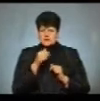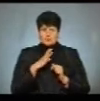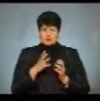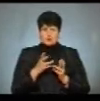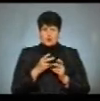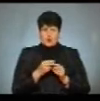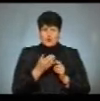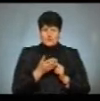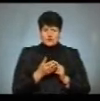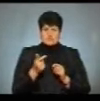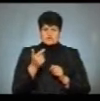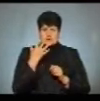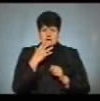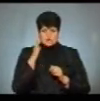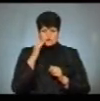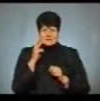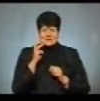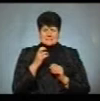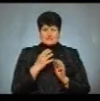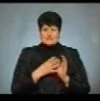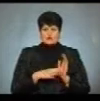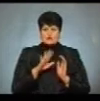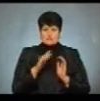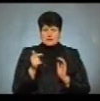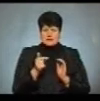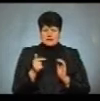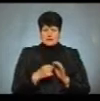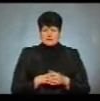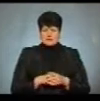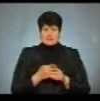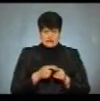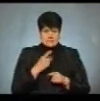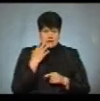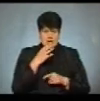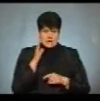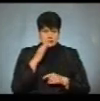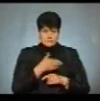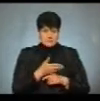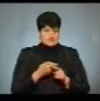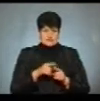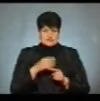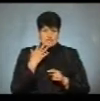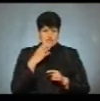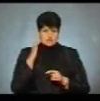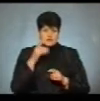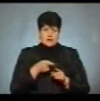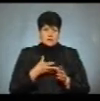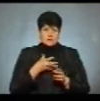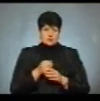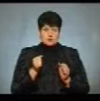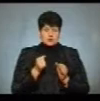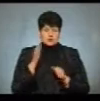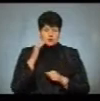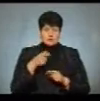грудень місяць було нараховано мені за гарячу воду 395 гривень 40 копійок. чоловік. То гаряча вода, то не є гаряча вода. Я платила за холодну воду.